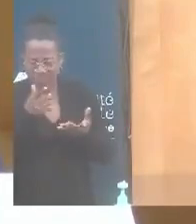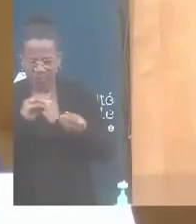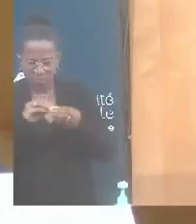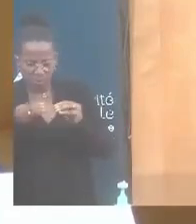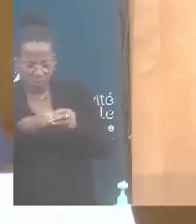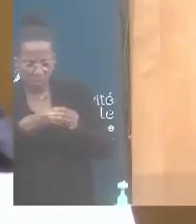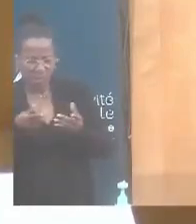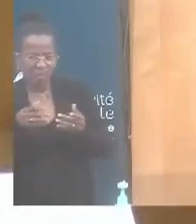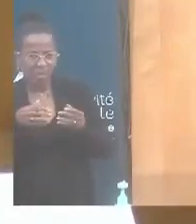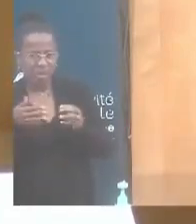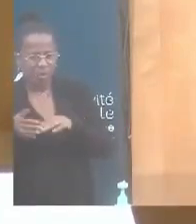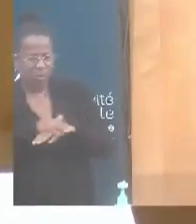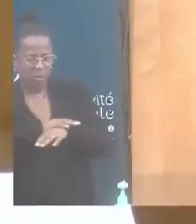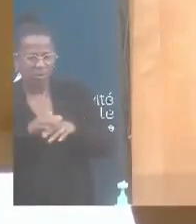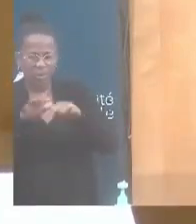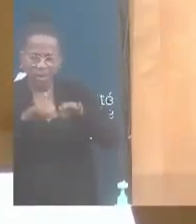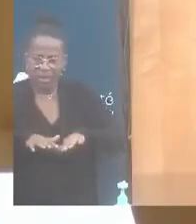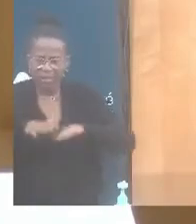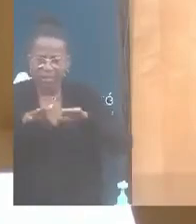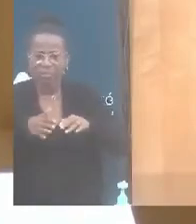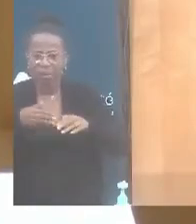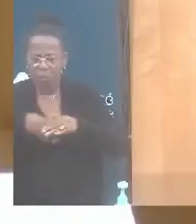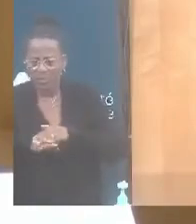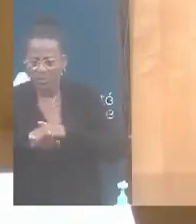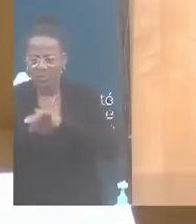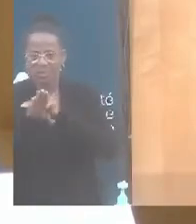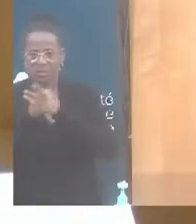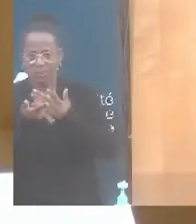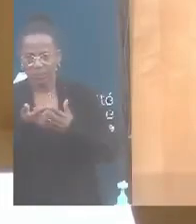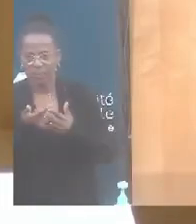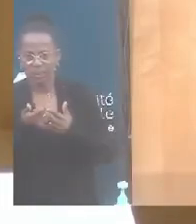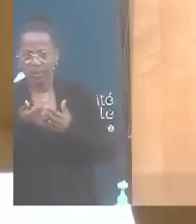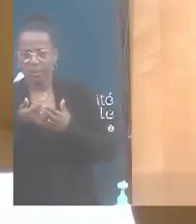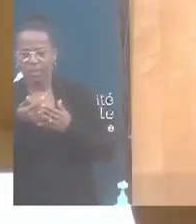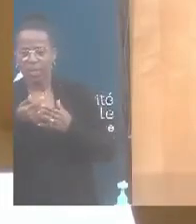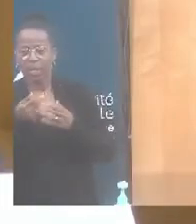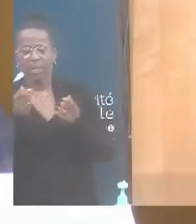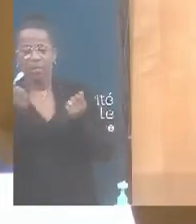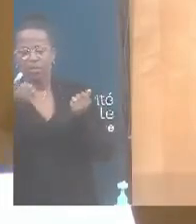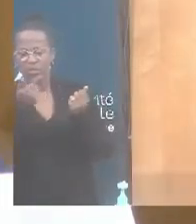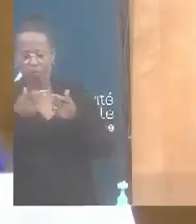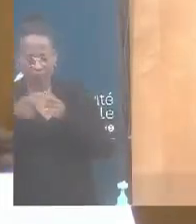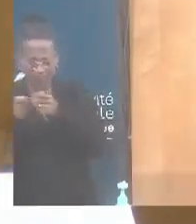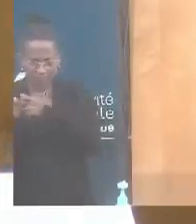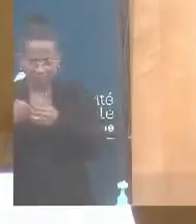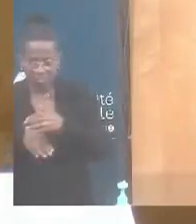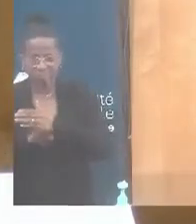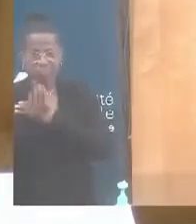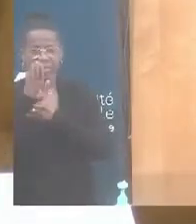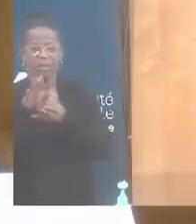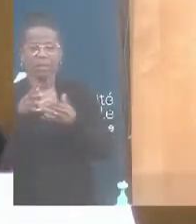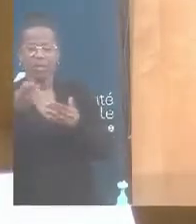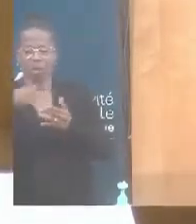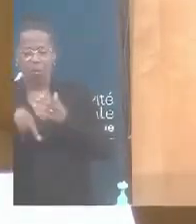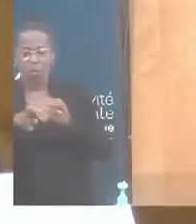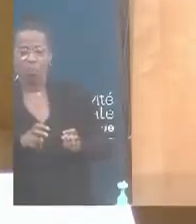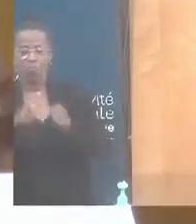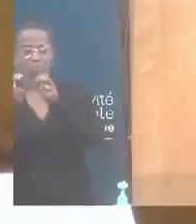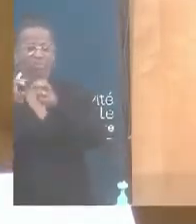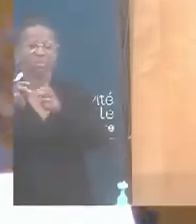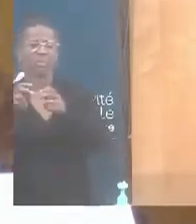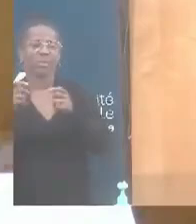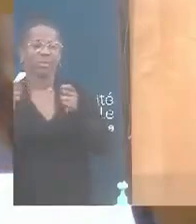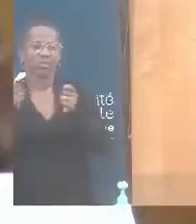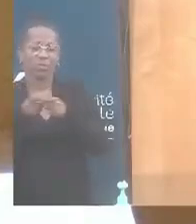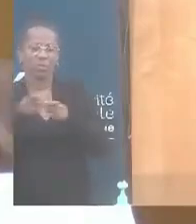géopolitiques, le ralentissement de la croissance, la poussée de l'inflation, la remontée des taux d'intérêt et le